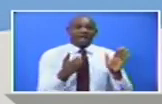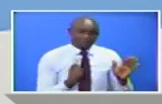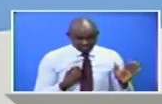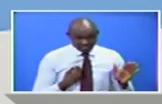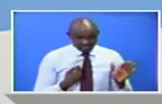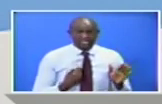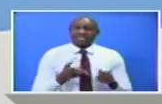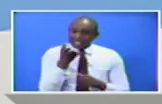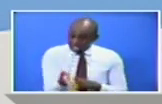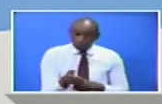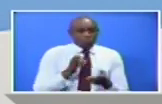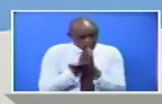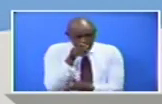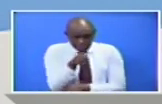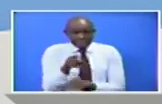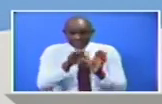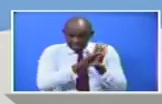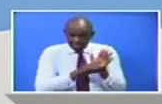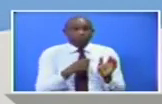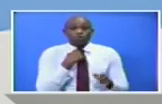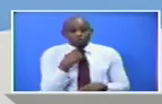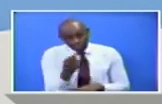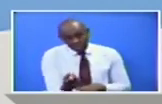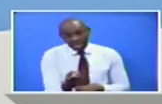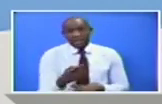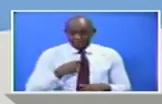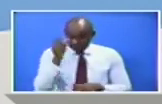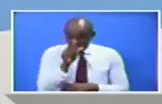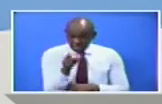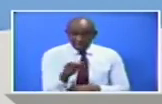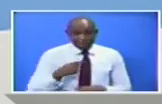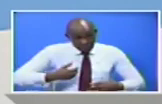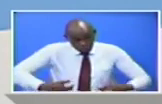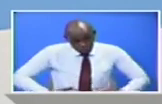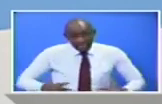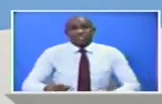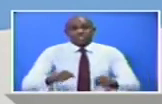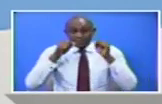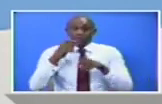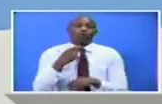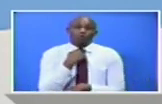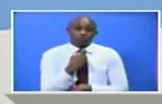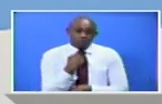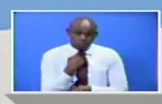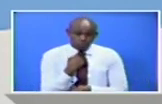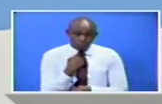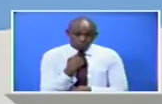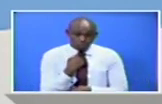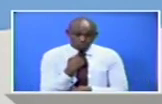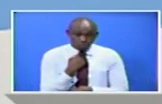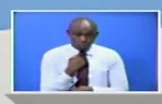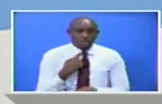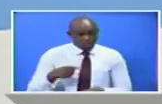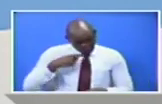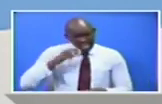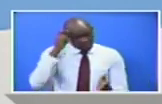hiyo structure, through that structure, I being the youth chairperson wa KOTU, tuko